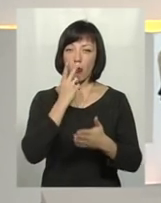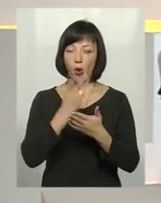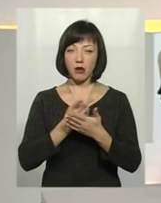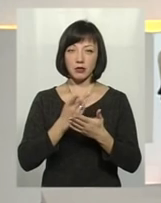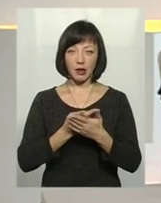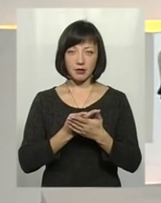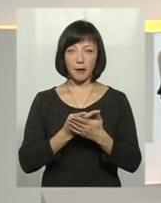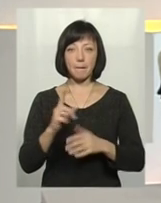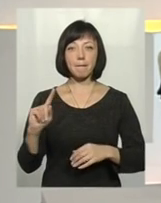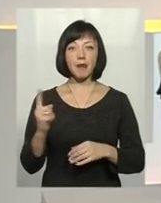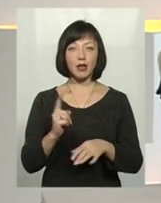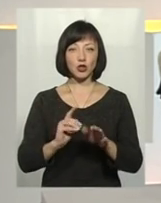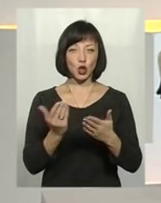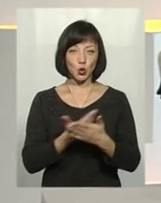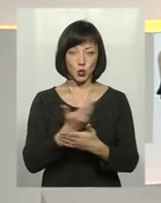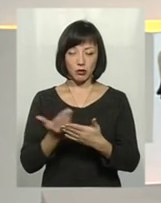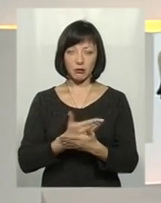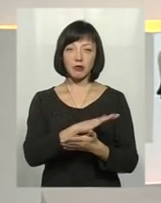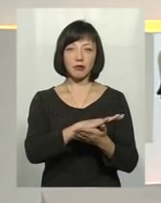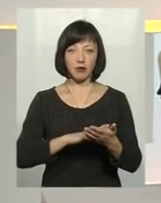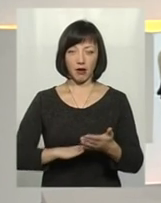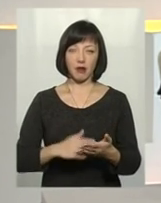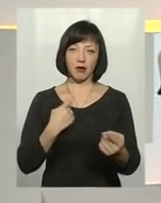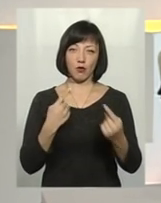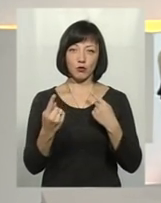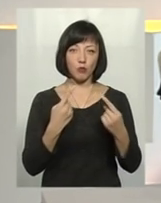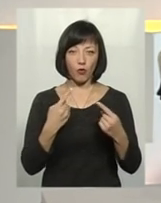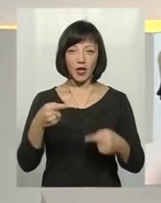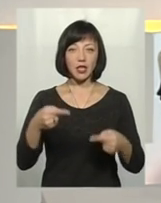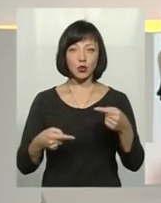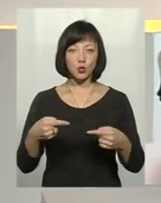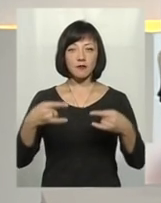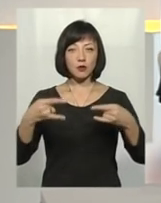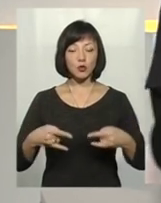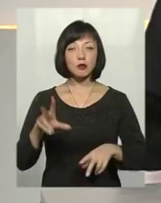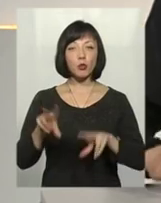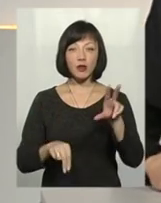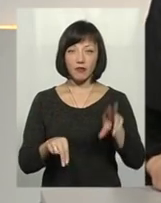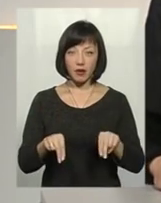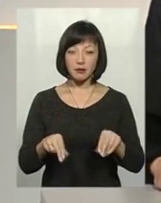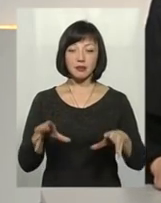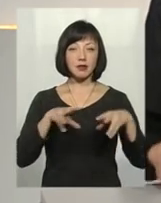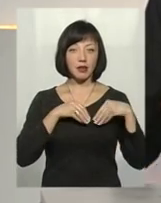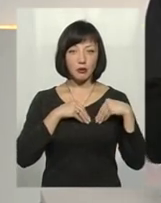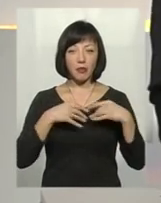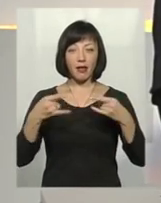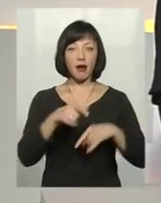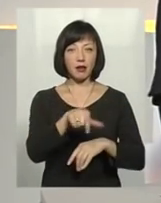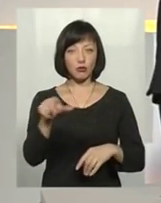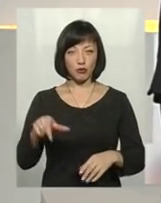показати перший сюжет, а далі ми продовжимо розмову і дискусію у студії, і сподіваюся, дискусію з нашими